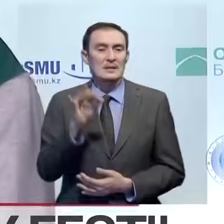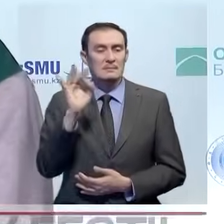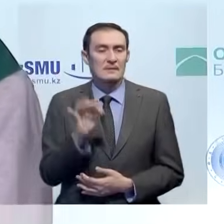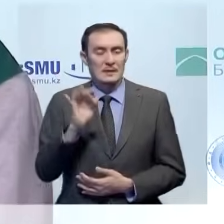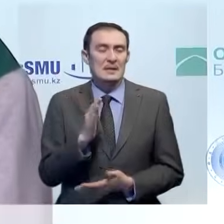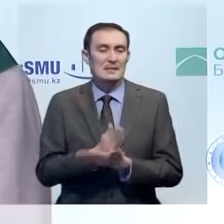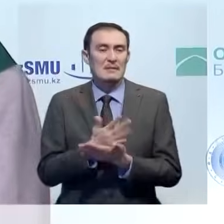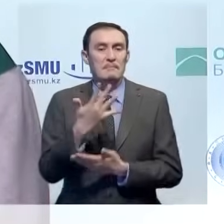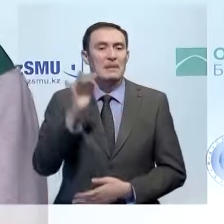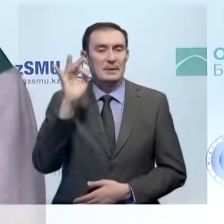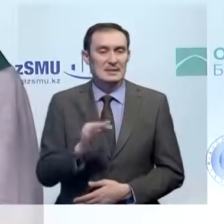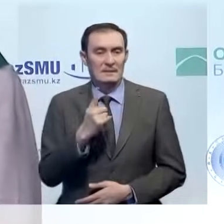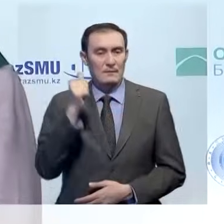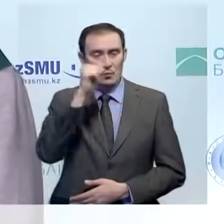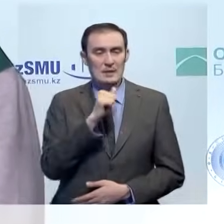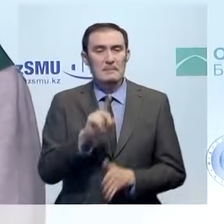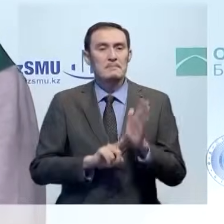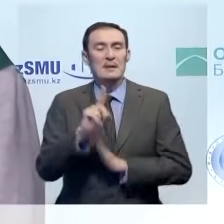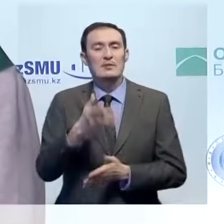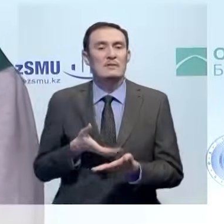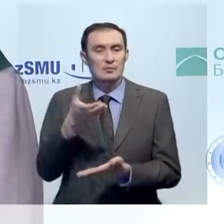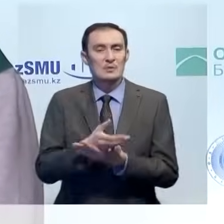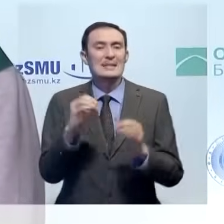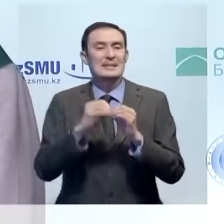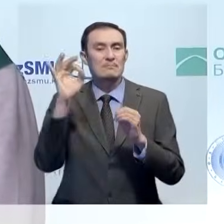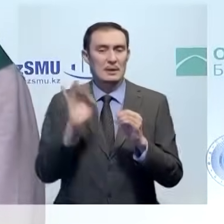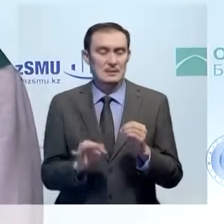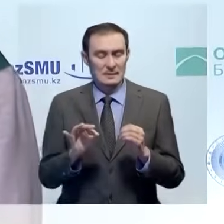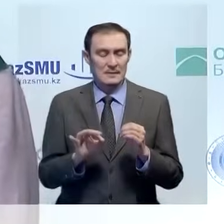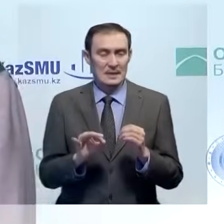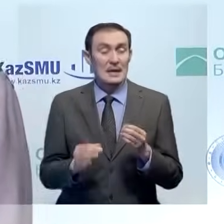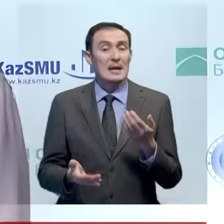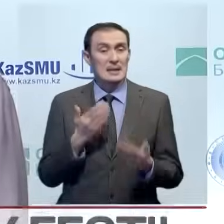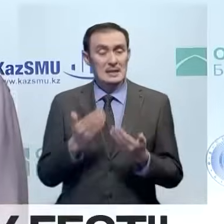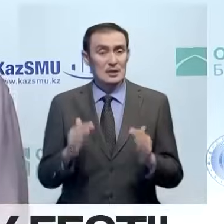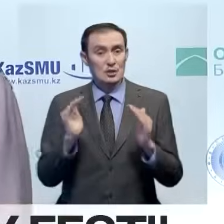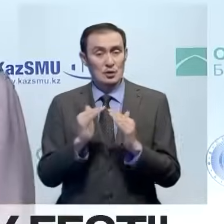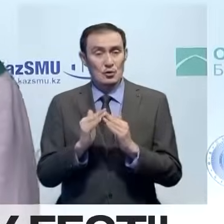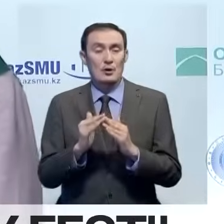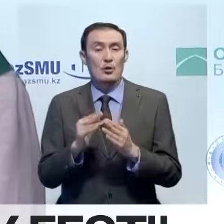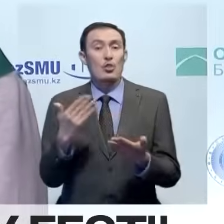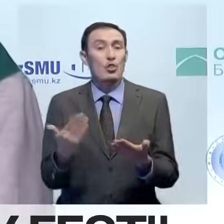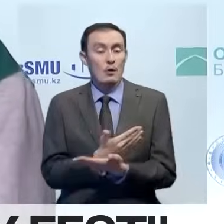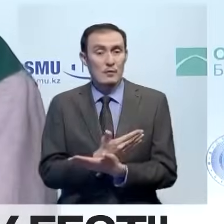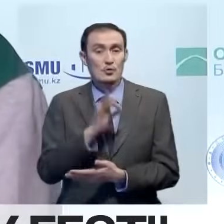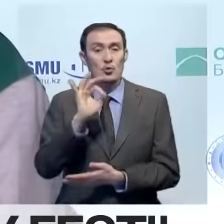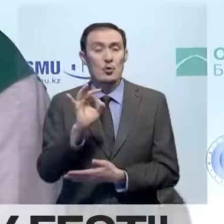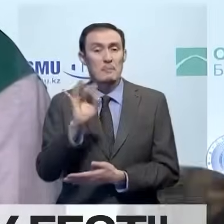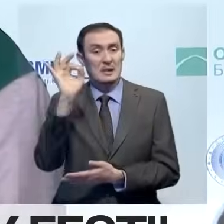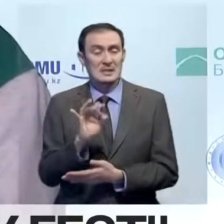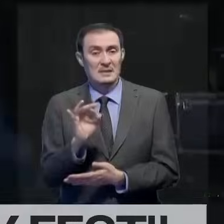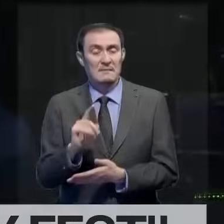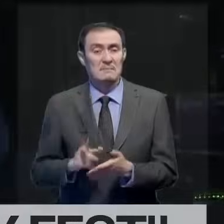по ней составляет 5% годовых и первоначальный взнос 10%. Если это жилье на первичном рынке, то это 0%